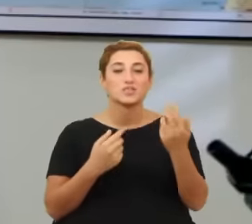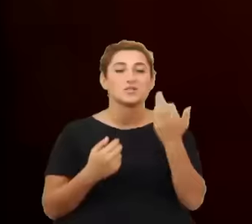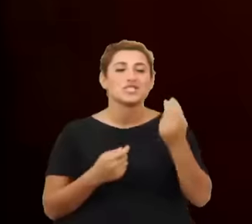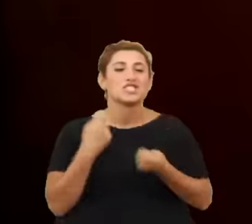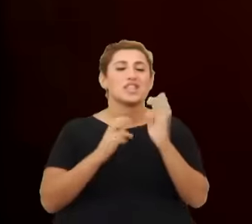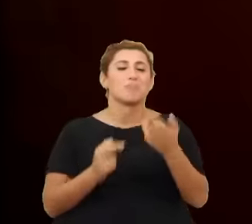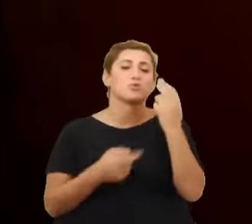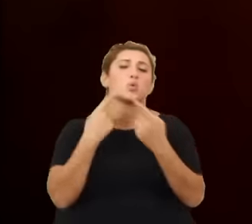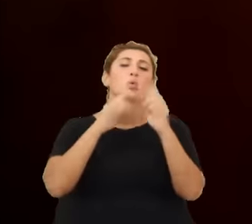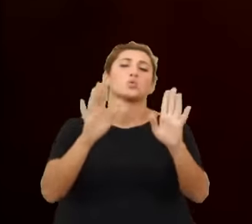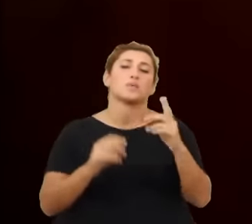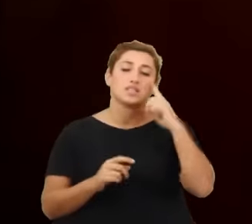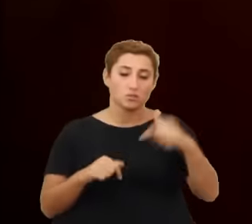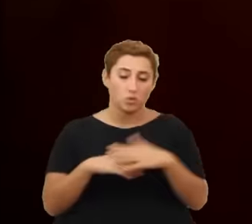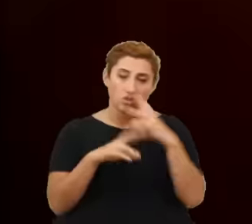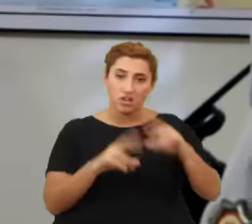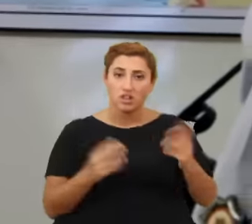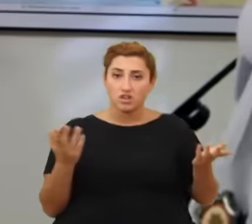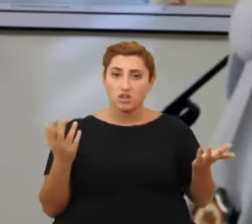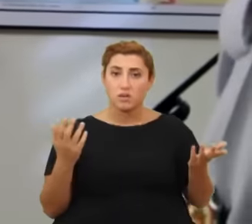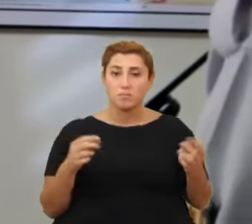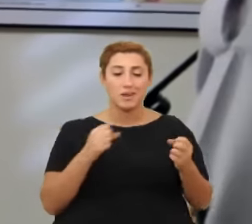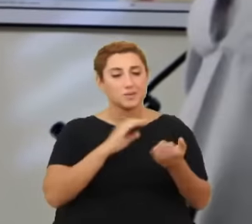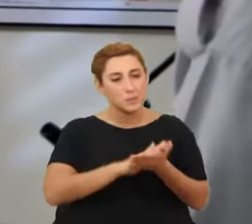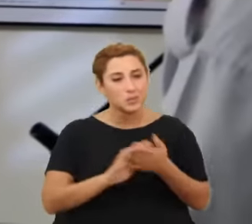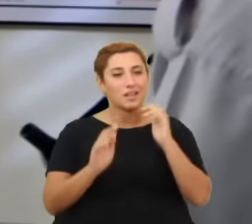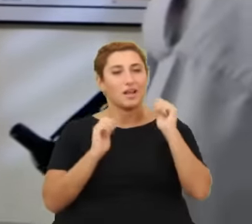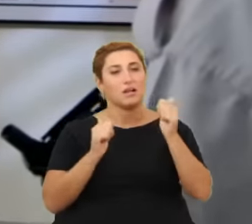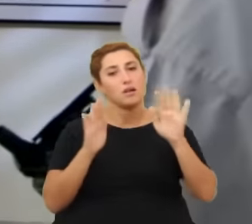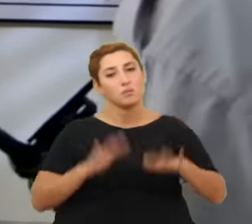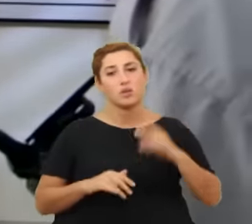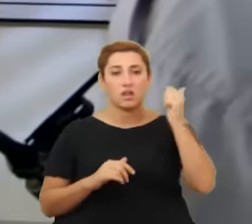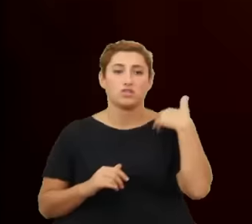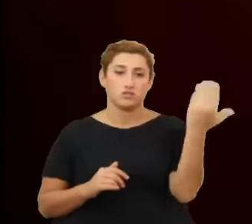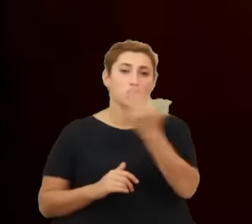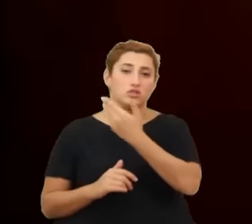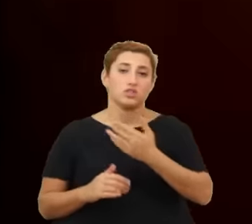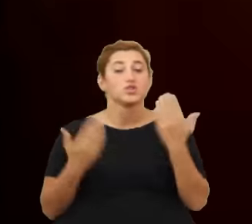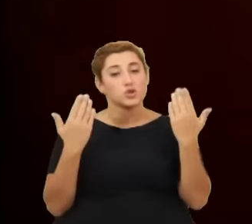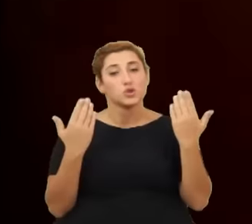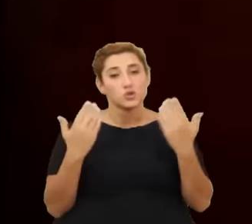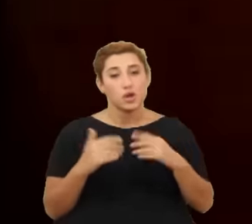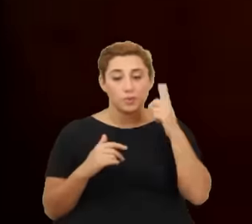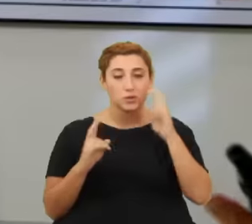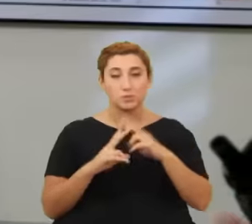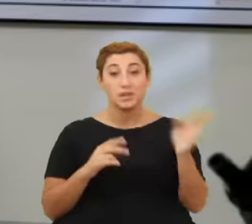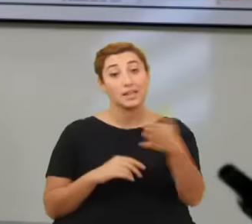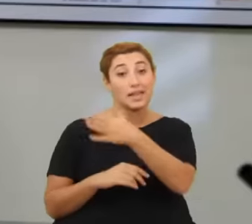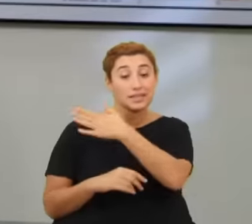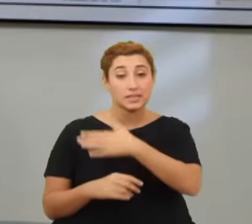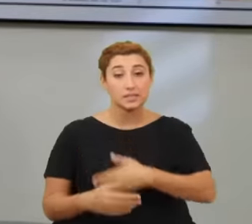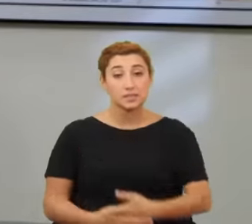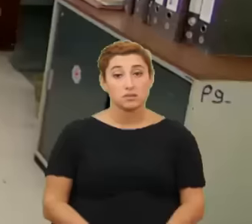riv. Sadece bu gece kalacağım ya. Ortalık sakinleşene kadar geldik işte. Yarın gideceğiz. İnşallah başkomiserim.